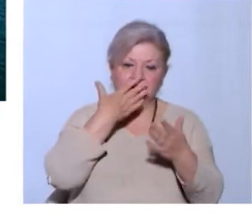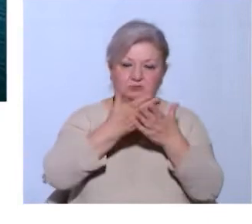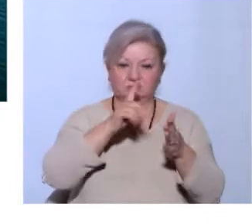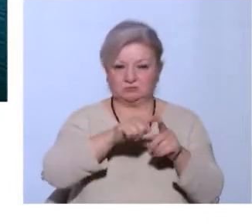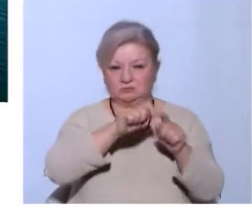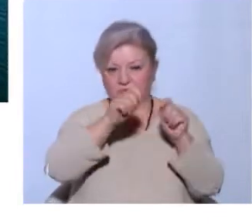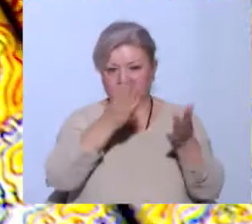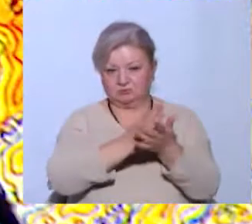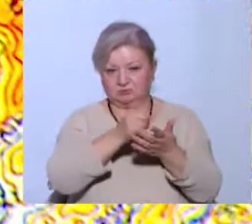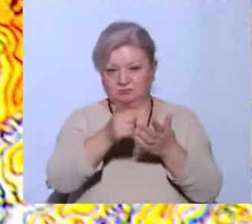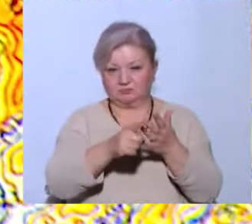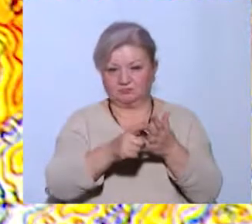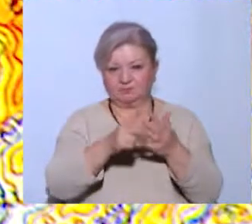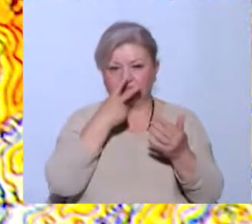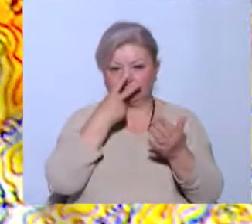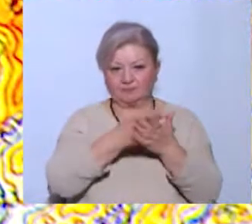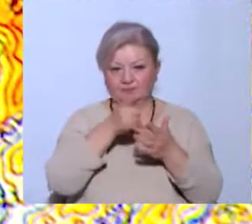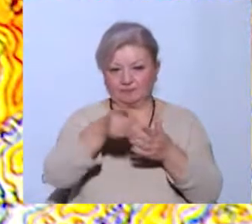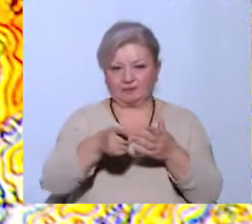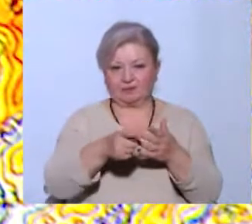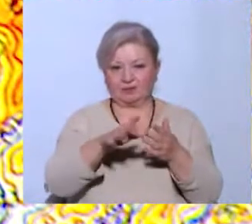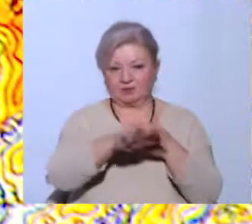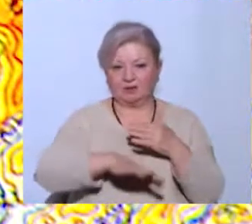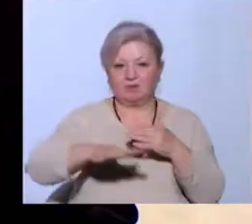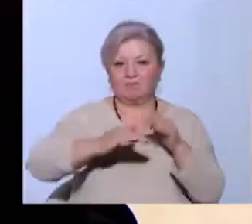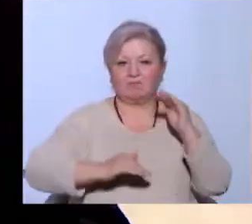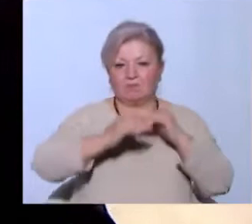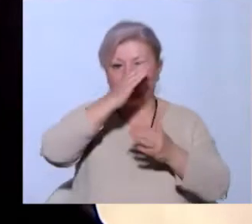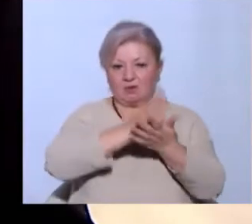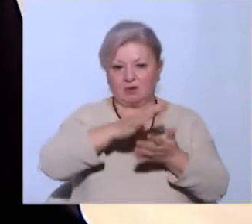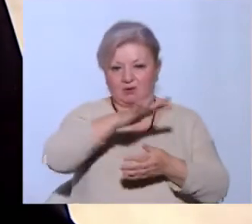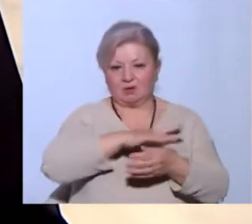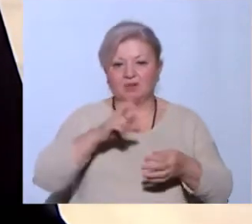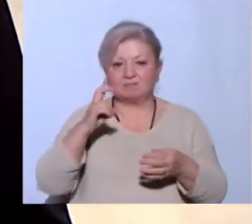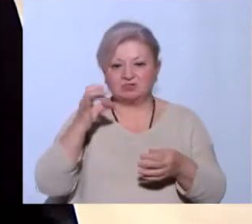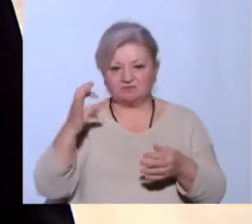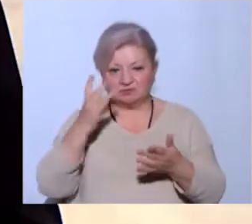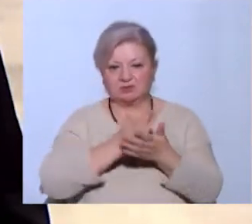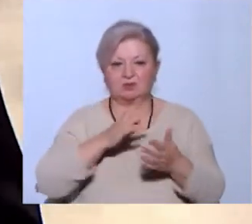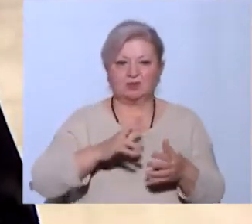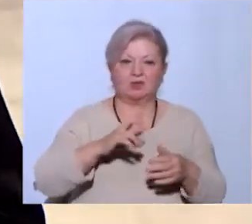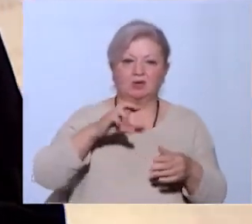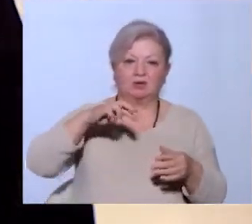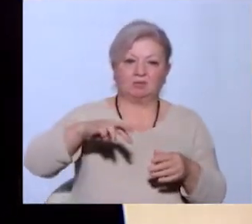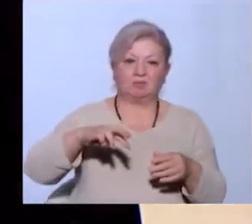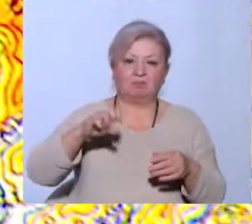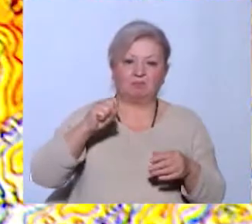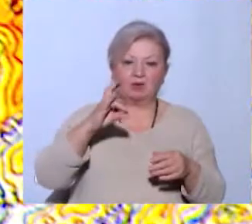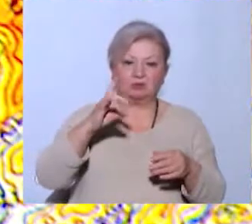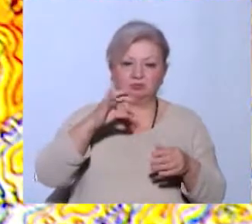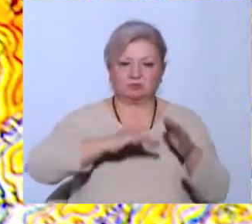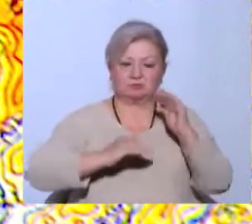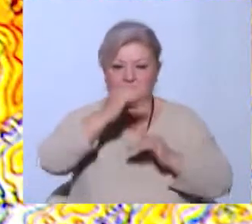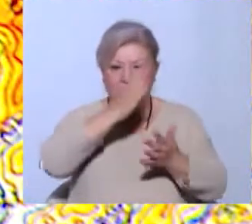საქართველოს ენდემს წარმოადგენენ. აქვე არის კოვალევკის მაღლობი, იგივე ბიჭვინთა მიუსერას მაღლობი. დანარჩენი მონაკვეთი უფრო